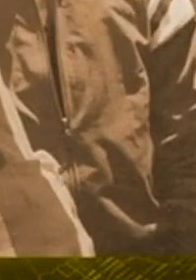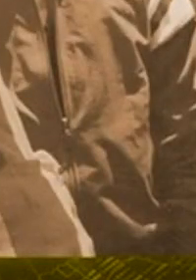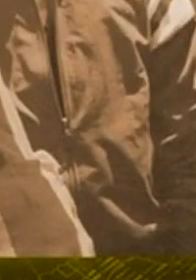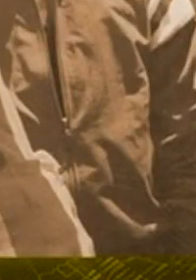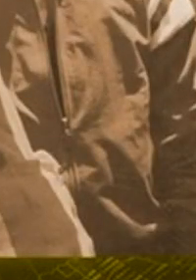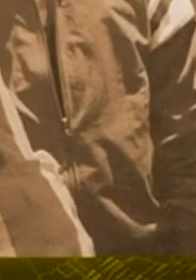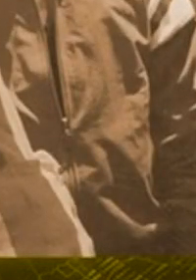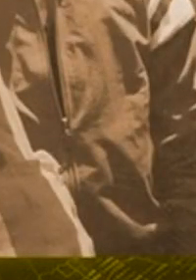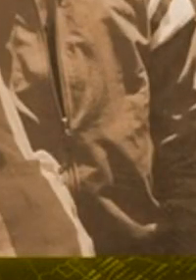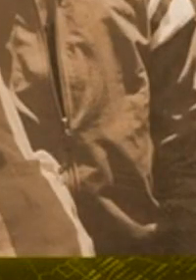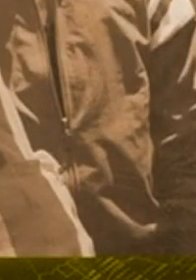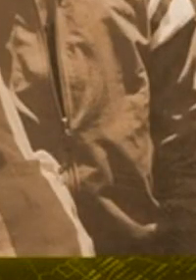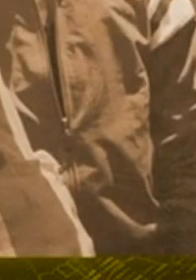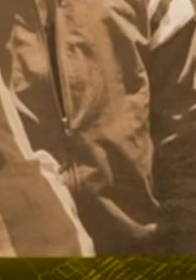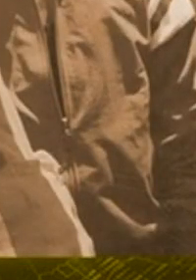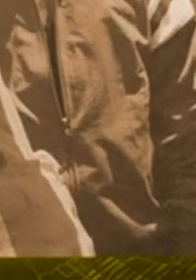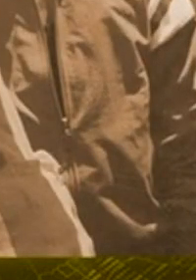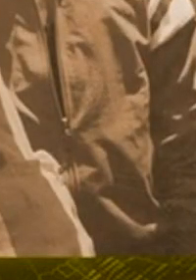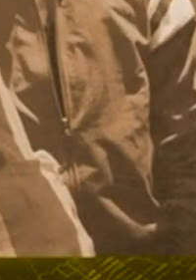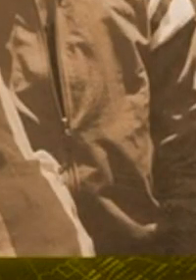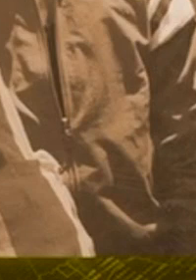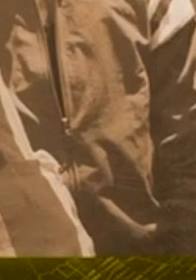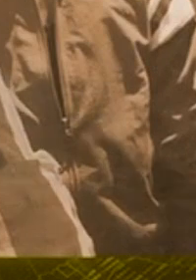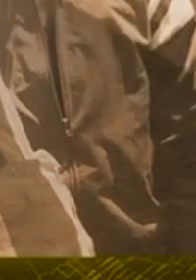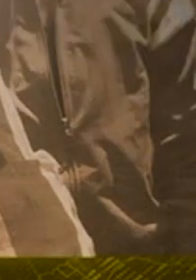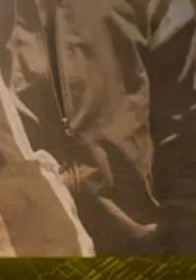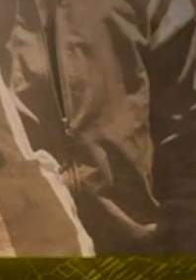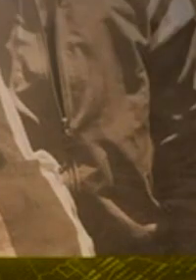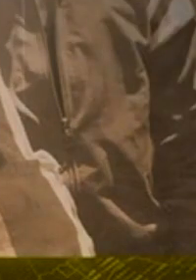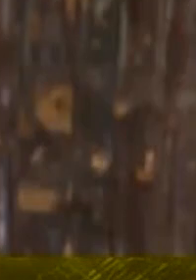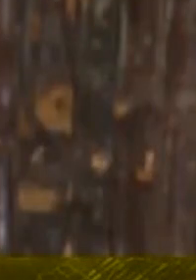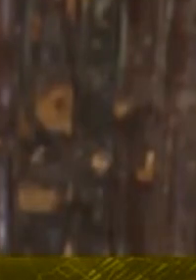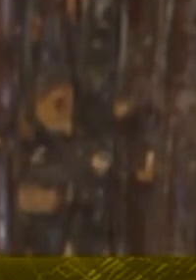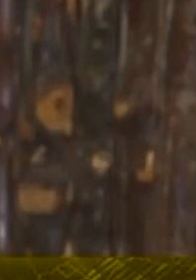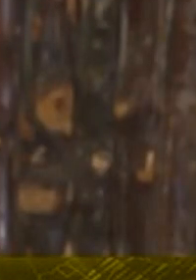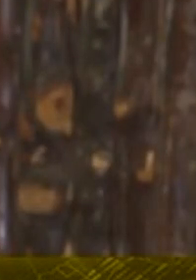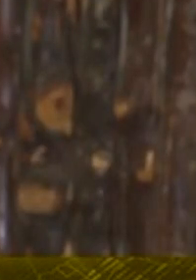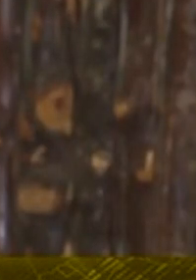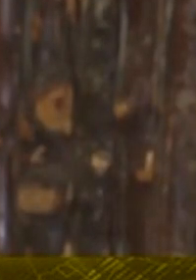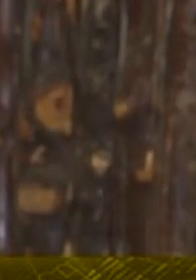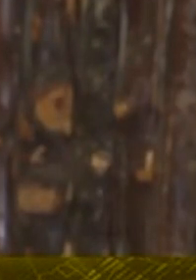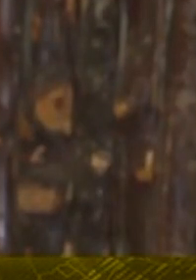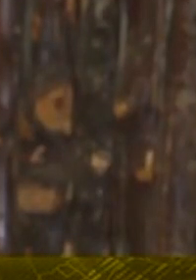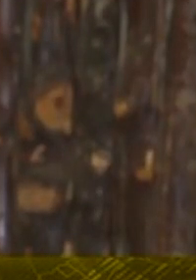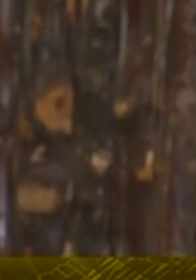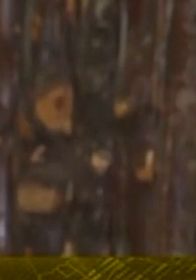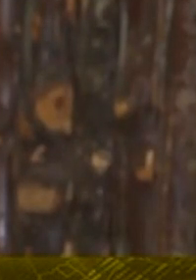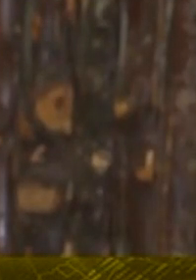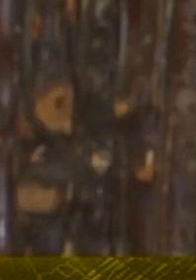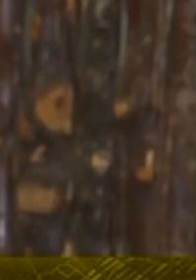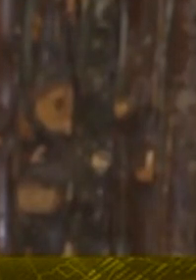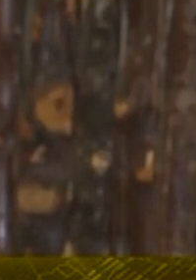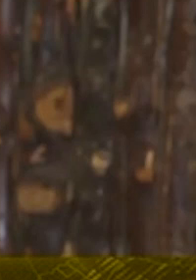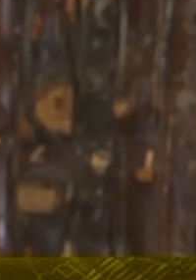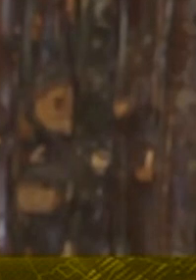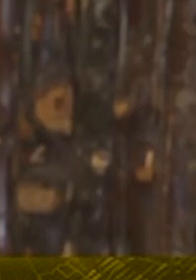ኣባጊዕ ገዜና ቶም ውልቀ ሰባት ዝሃቡና ሊሚቴሽን ዝበሃል ፀዋታ ጀሚሮ ነ ኣብ ኤርትራ ርእ ዝመፃኹ ማለት እዩ ሊሚቴሽን ሴንስታይ